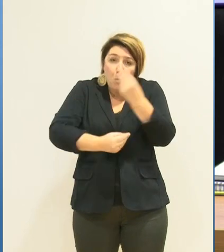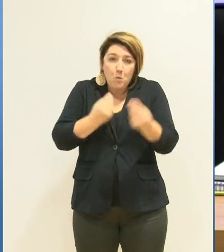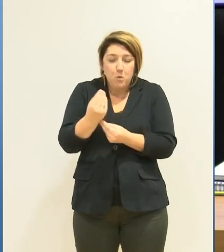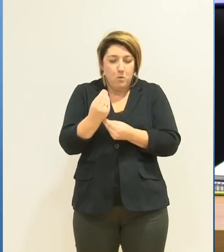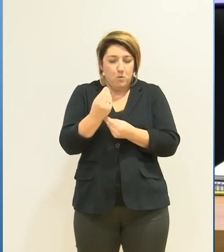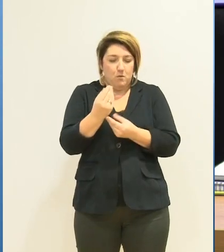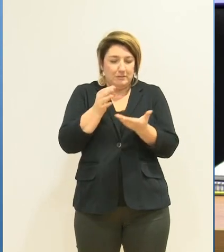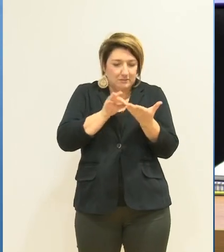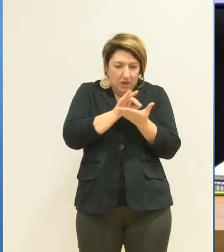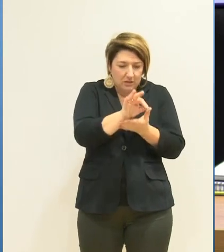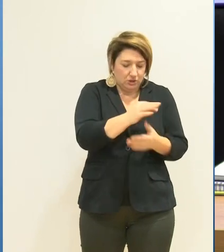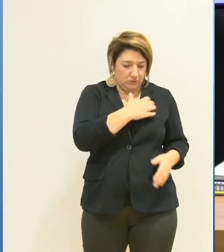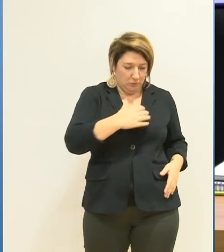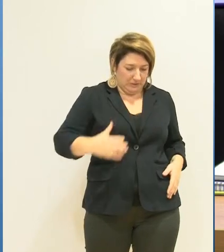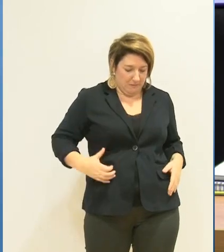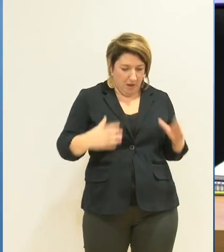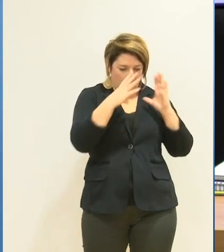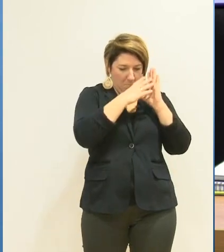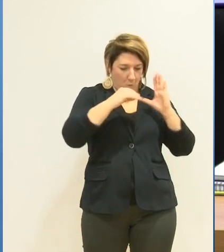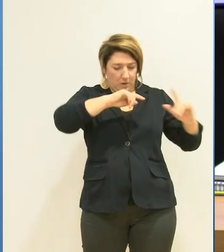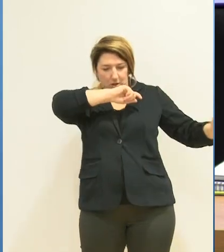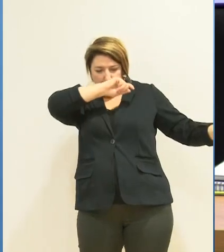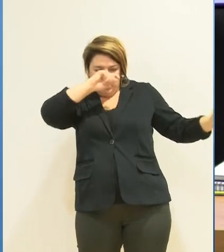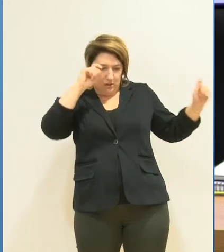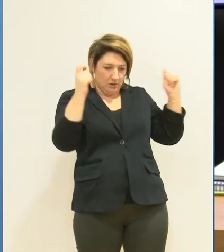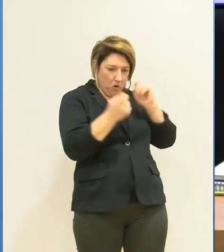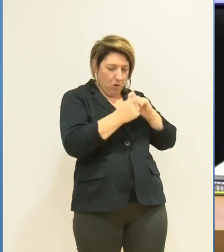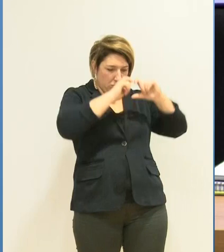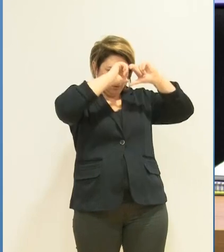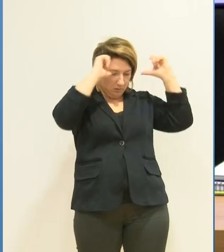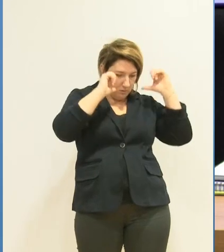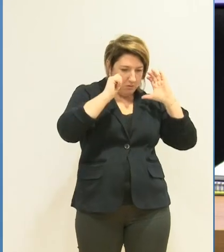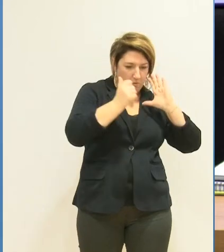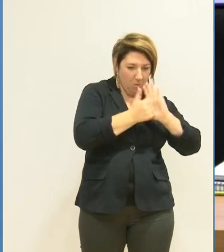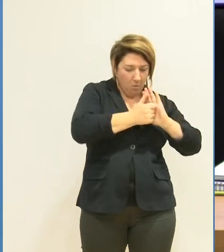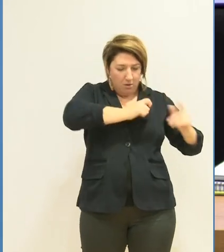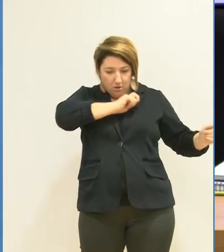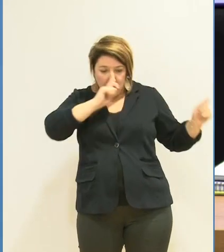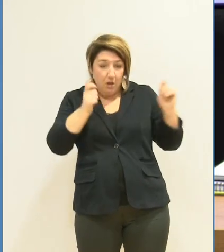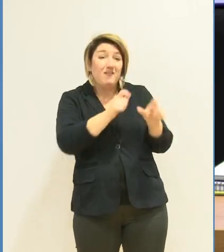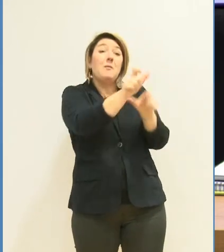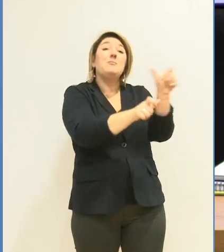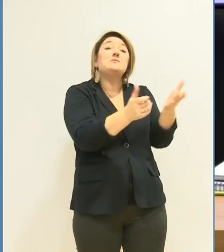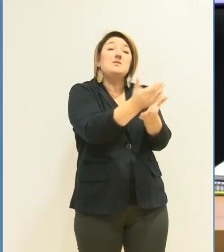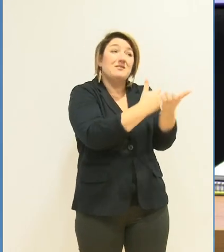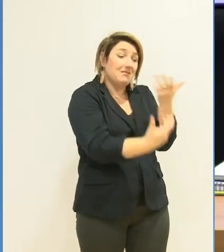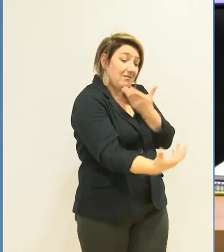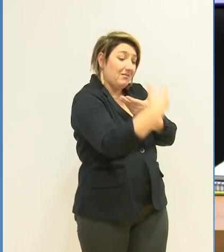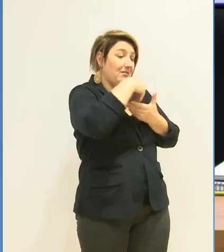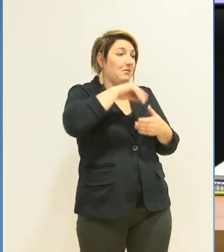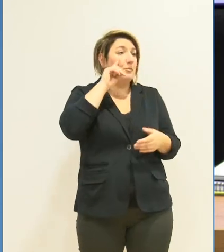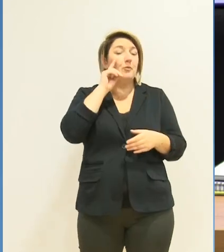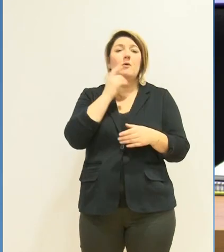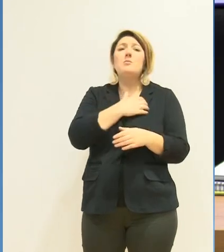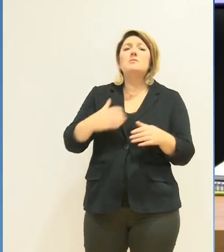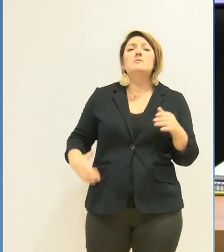son périmètre d'intervention en y cette fois ci en y associant les personnels parce qu'il n'y aura pas de transformation du modèle